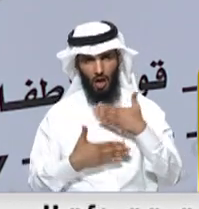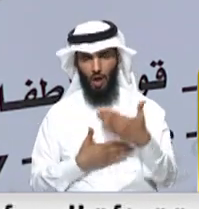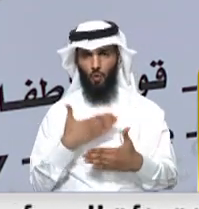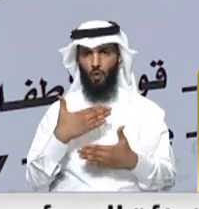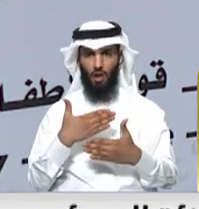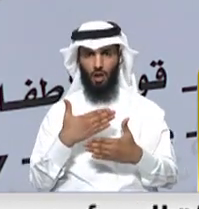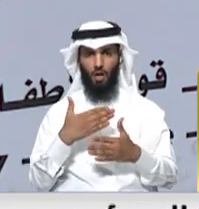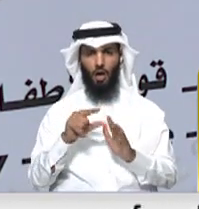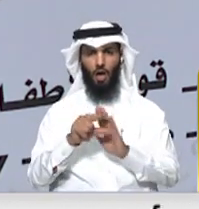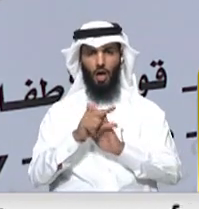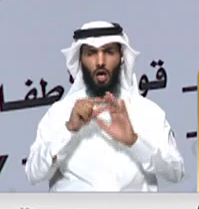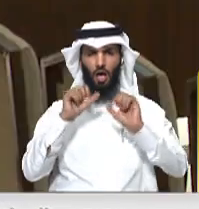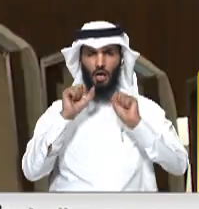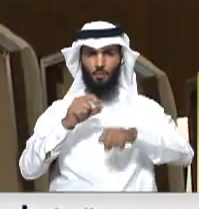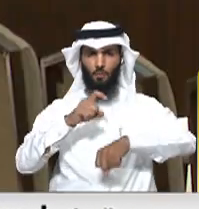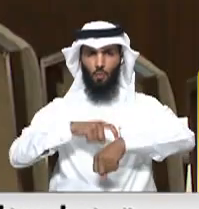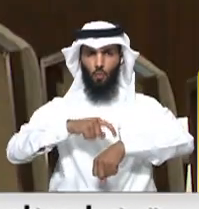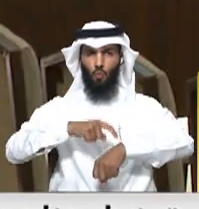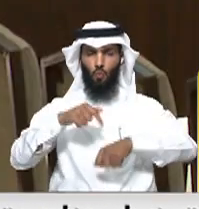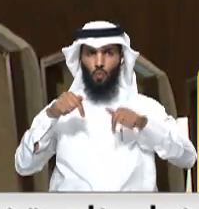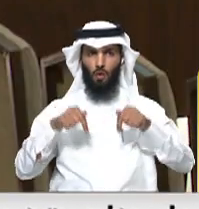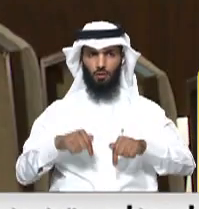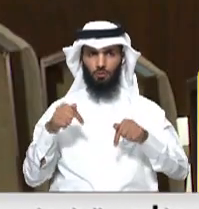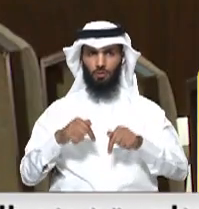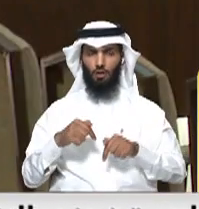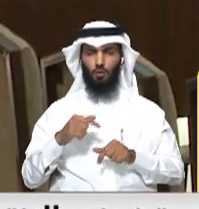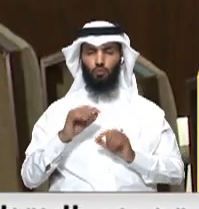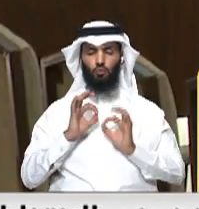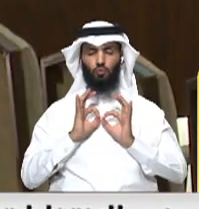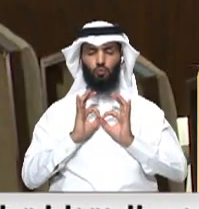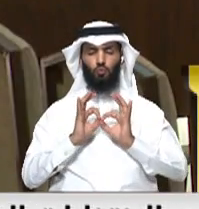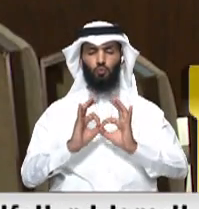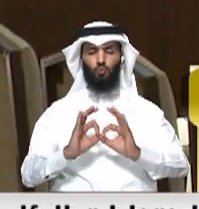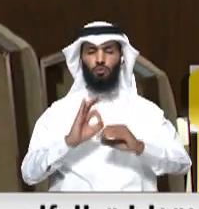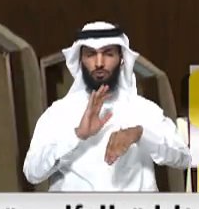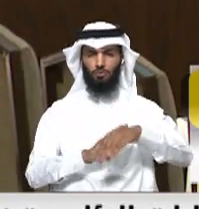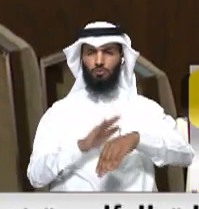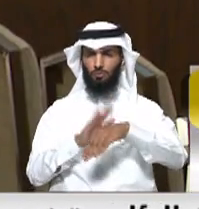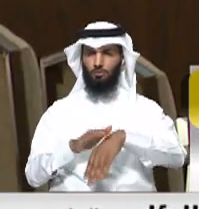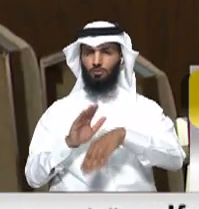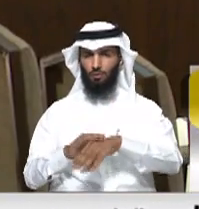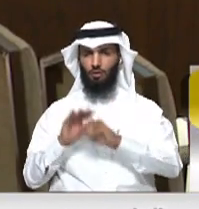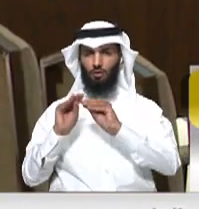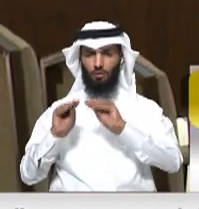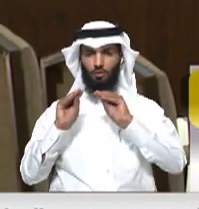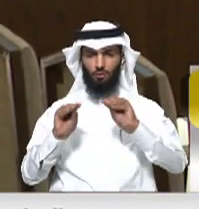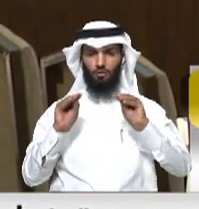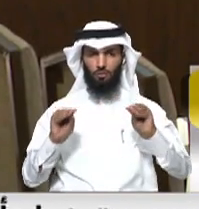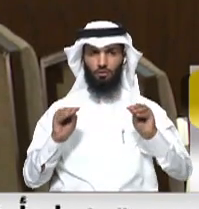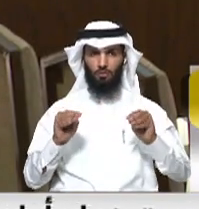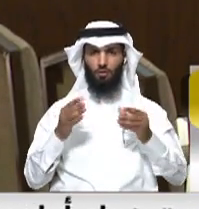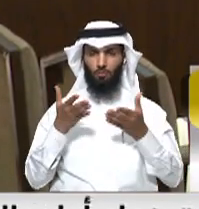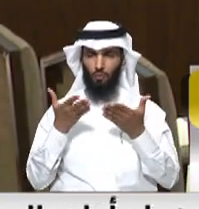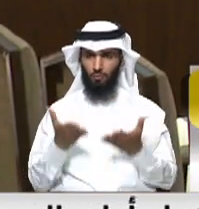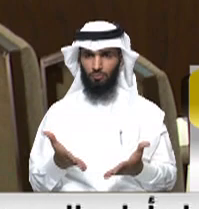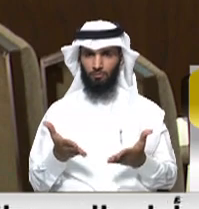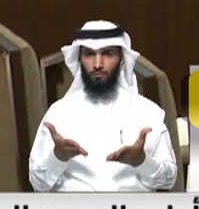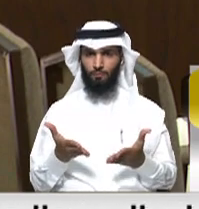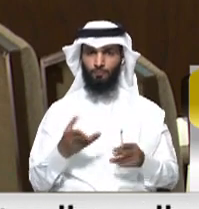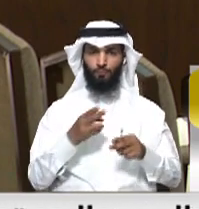بالفترة هذه الفترة الحرجة. احنا يعني ندعو دائما السكان اللي عايشين هنا بالكويت